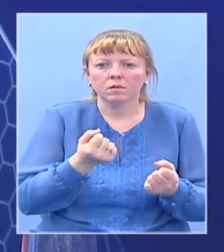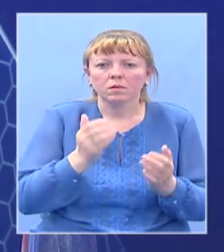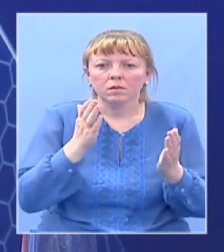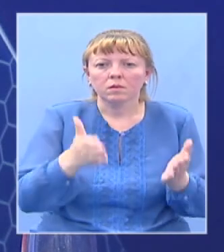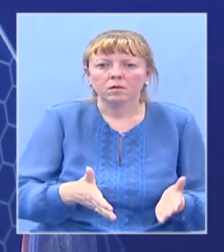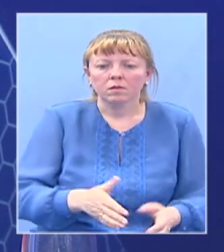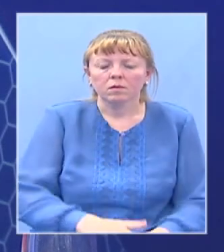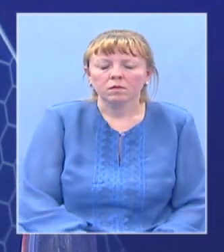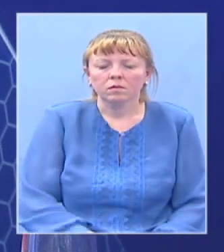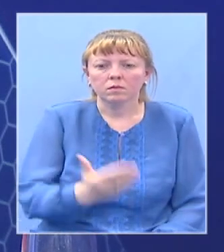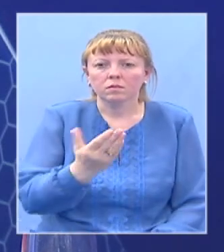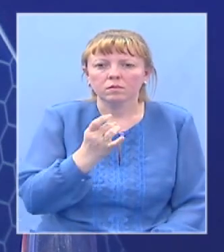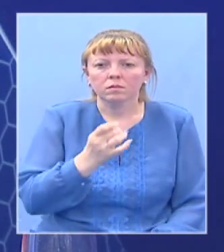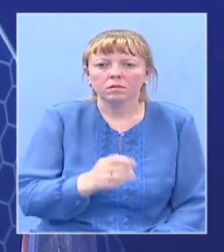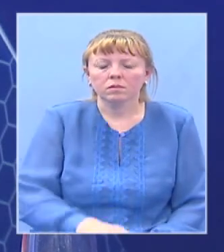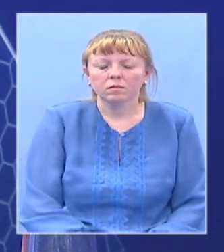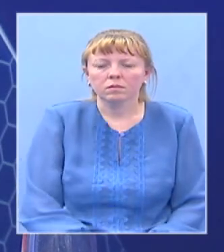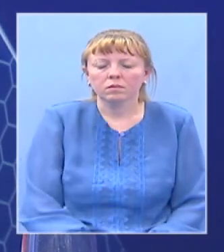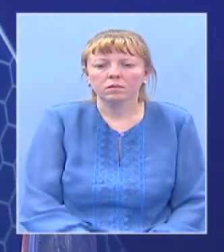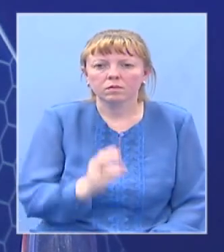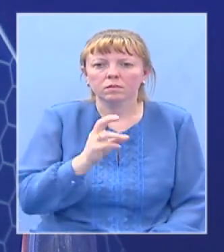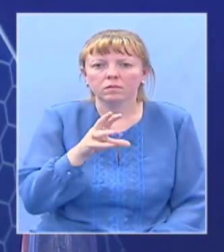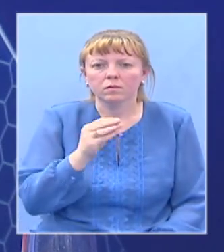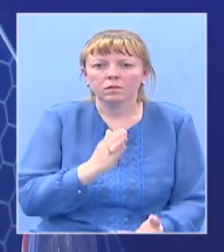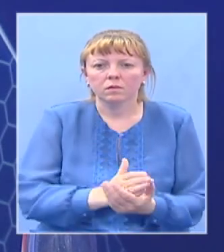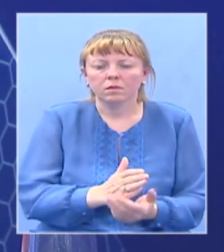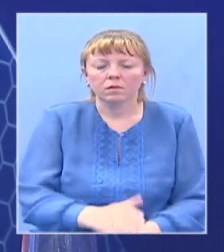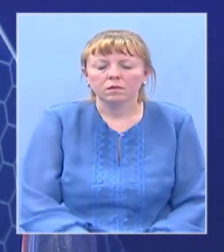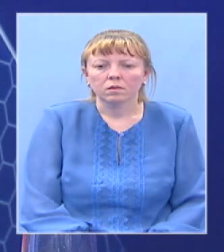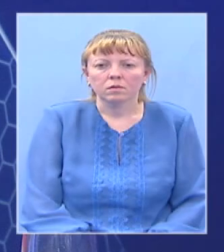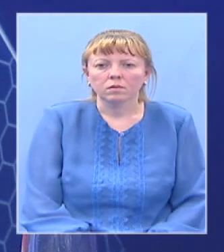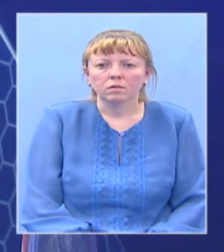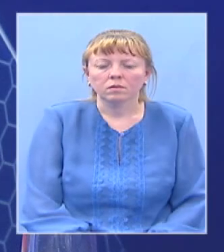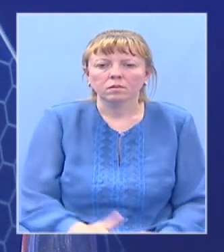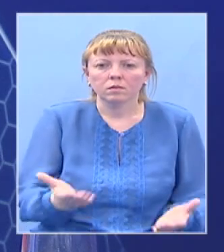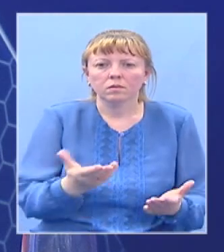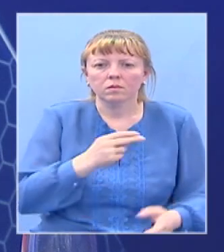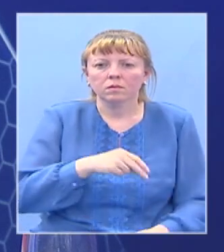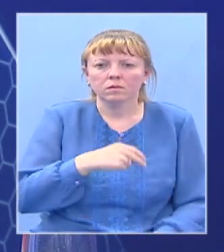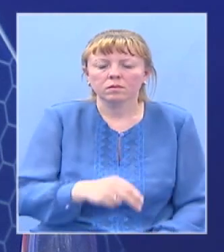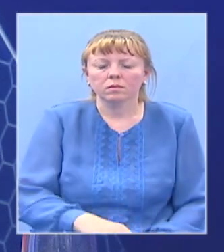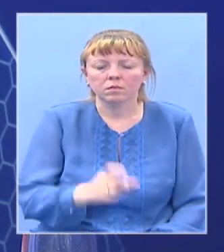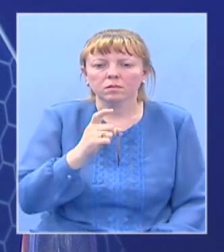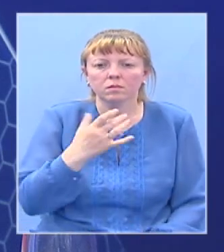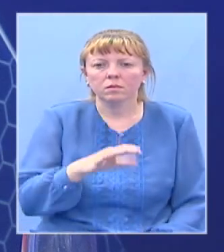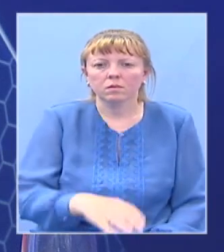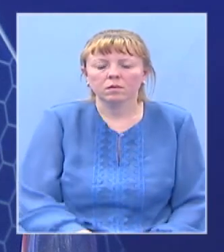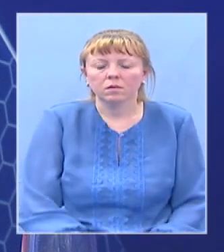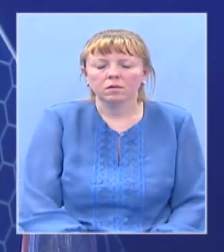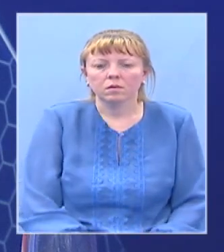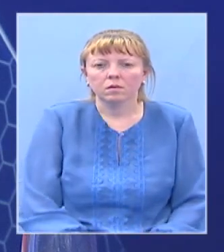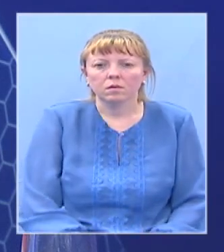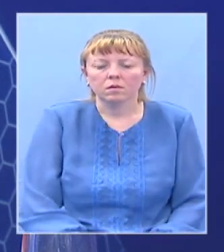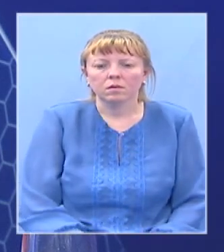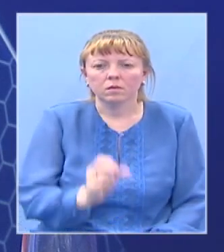Доро в вашей сфере тоже такие риски присутствуют Какую работу вы ведёте профилактическую и